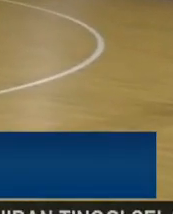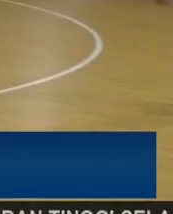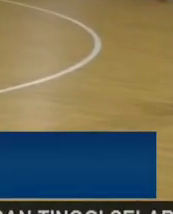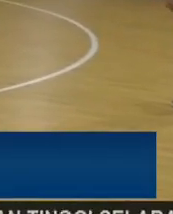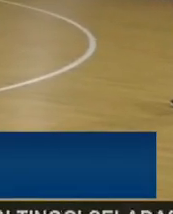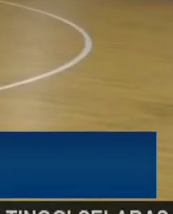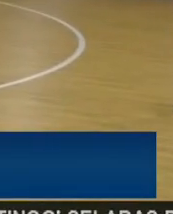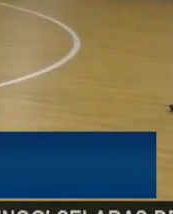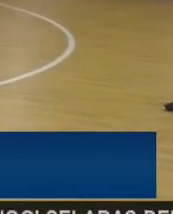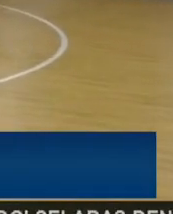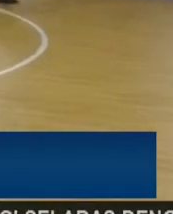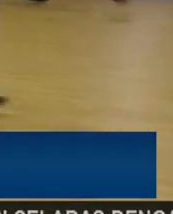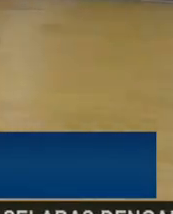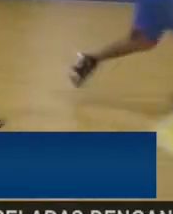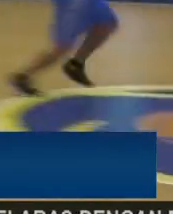yo yo